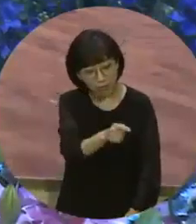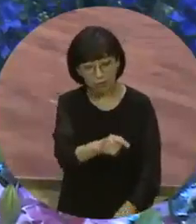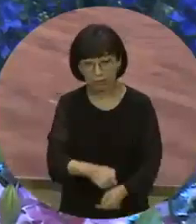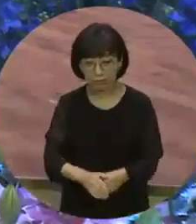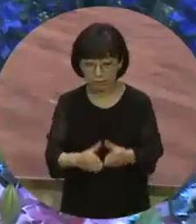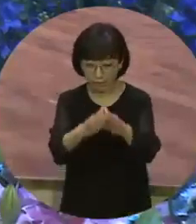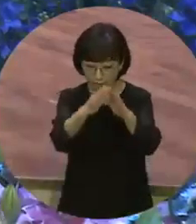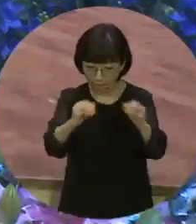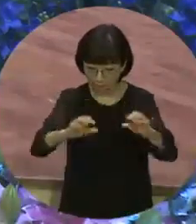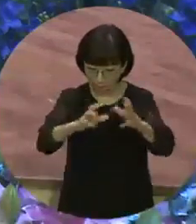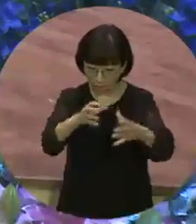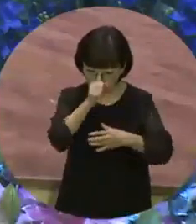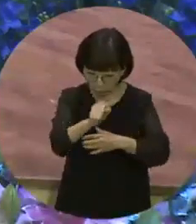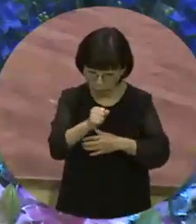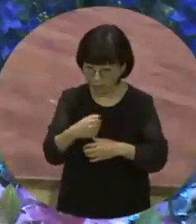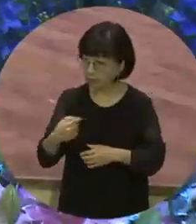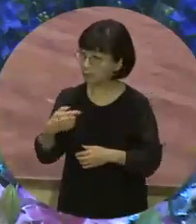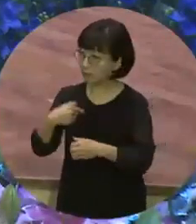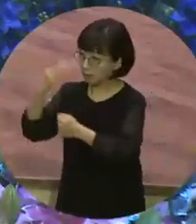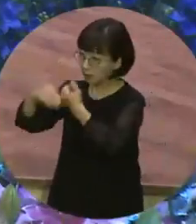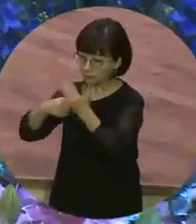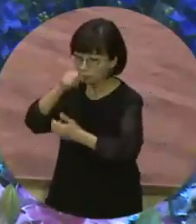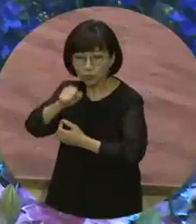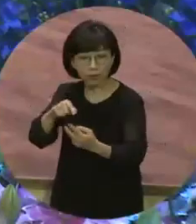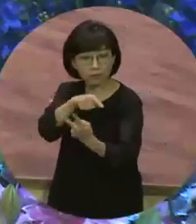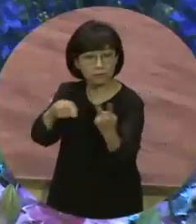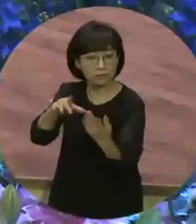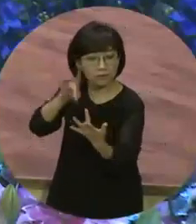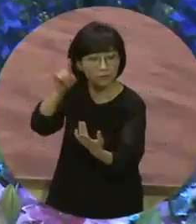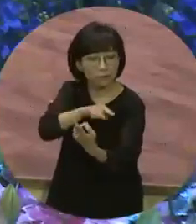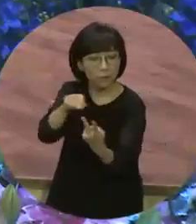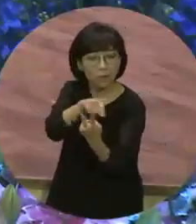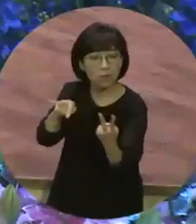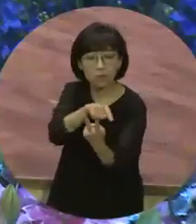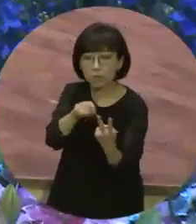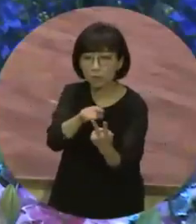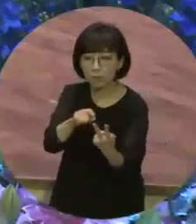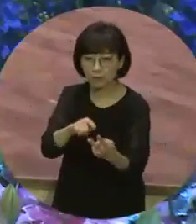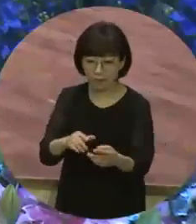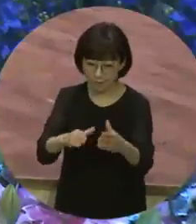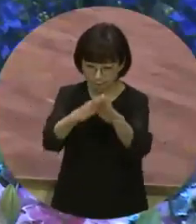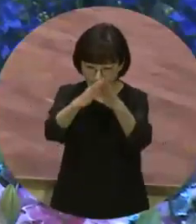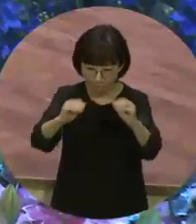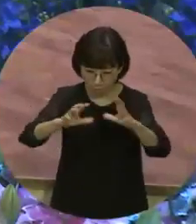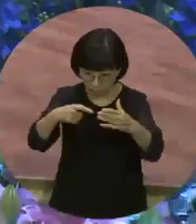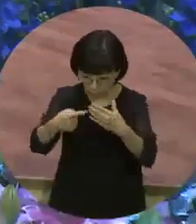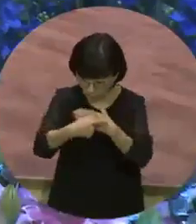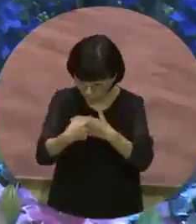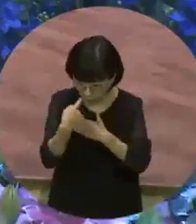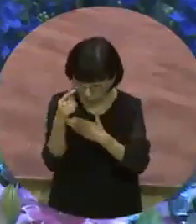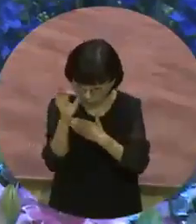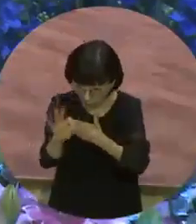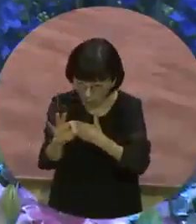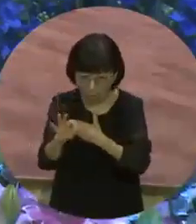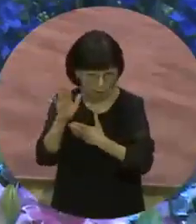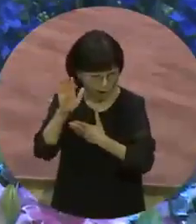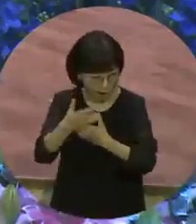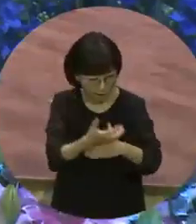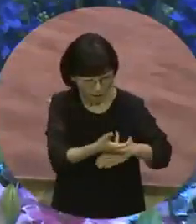되고 도저히 상식적으로 받아들일 수가 없는 상황인데 애굽은 눈에 보이는 뭐 뻔한 성공이 눈에